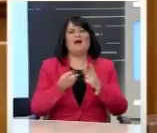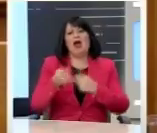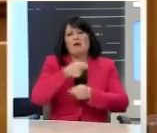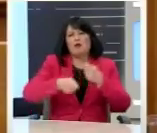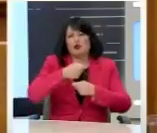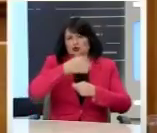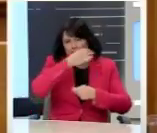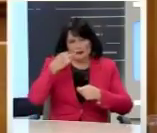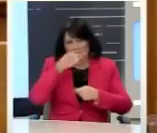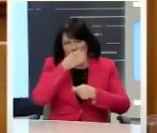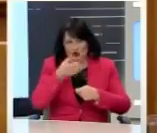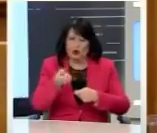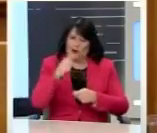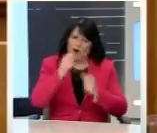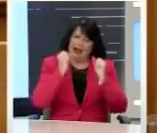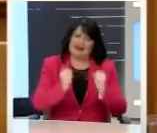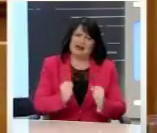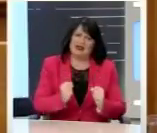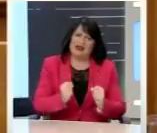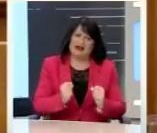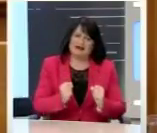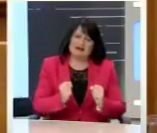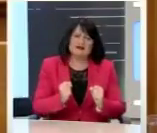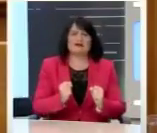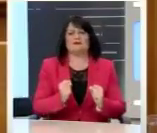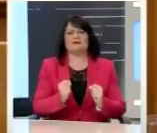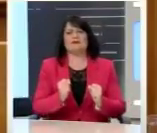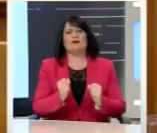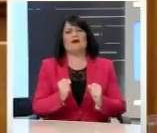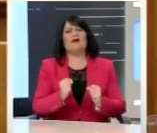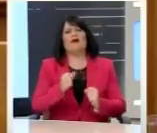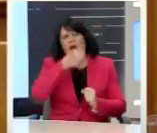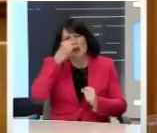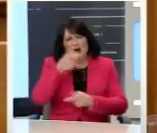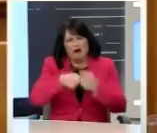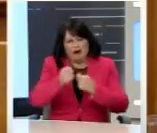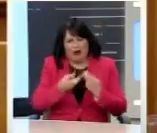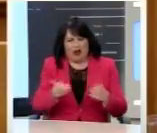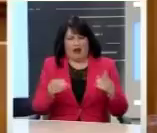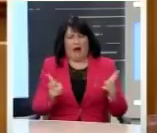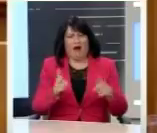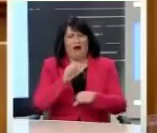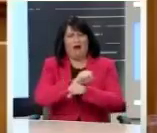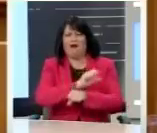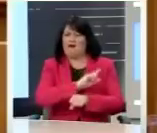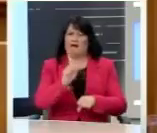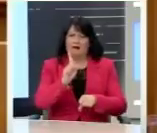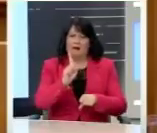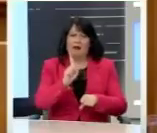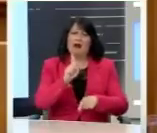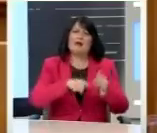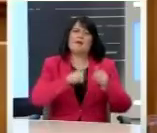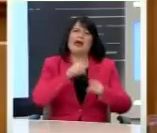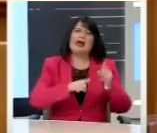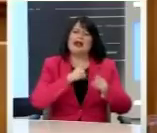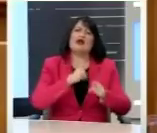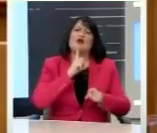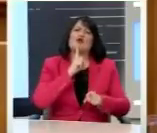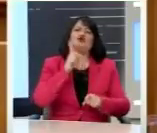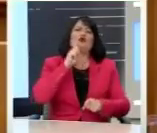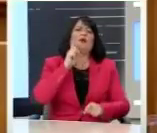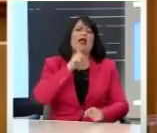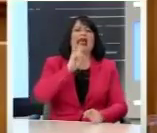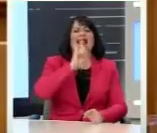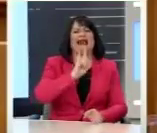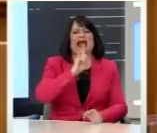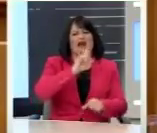από αναπληρωματικές θέσεις, τόσο οι μειοψηφίες για την αποφυλάξη μεγαλεπόρων ναρκωτικών, ενώ οι Ριάννες παραμένουν στη φυλακή, τόσο οι περισσότερες